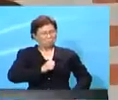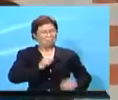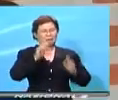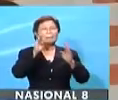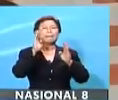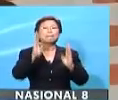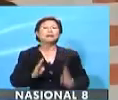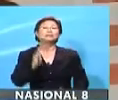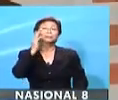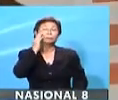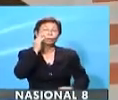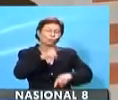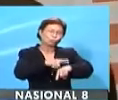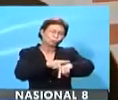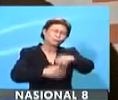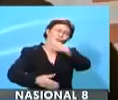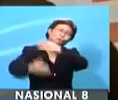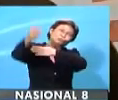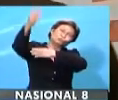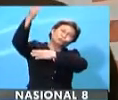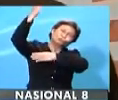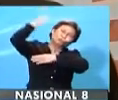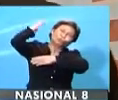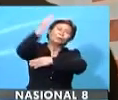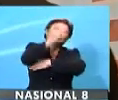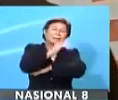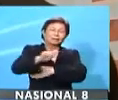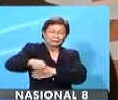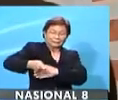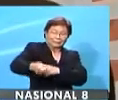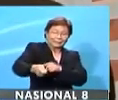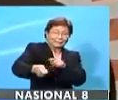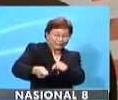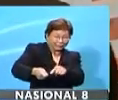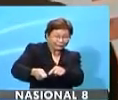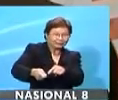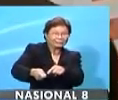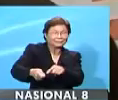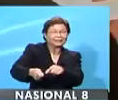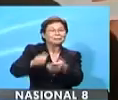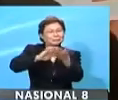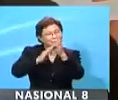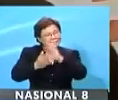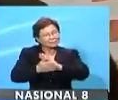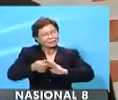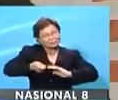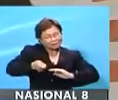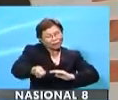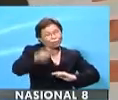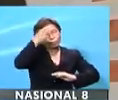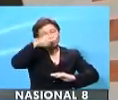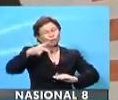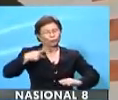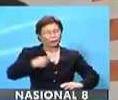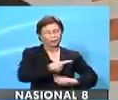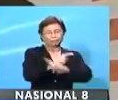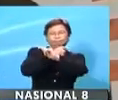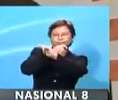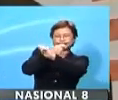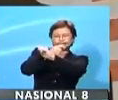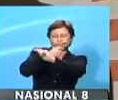bangsa Melayu suatu masa dahulu. Keris inilah, keris inilah yang menjadi senjata untuk kita mempertahankan